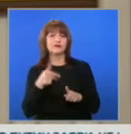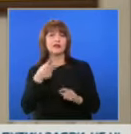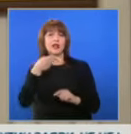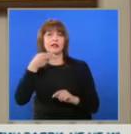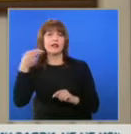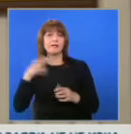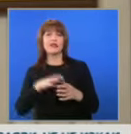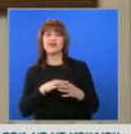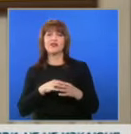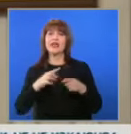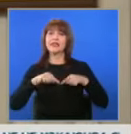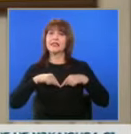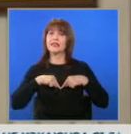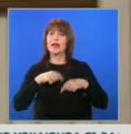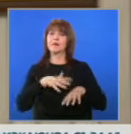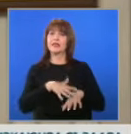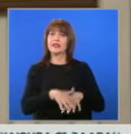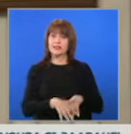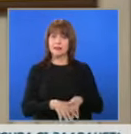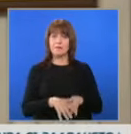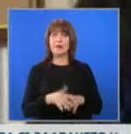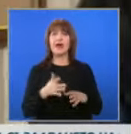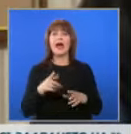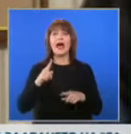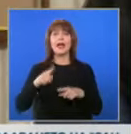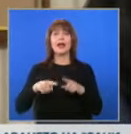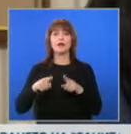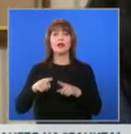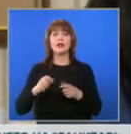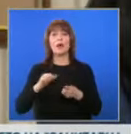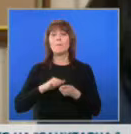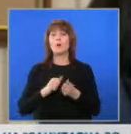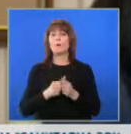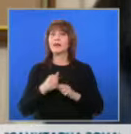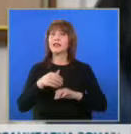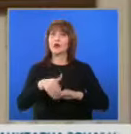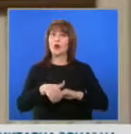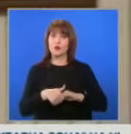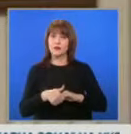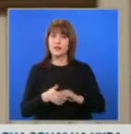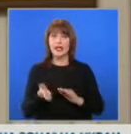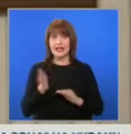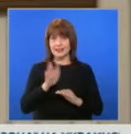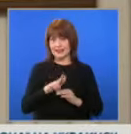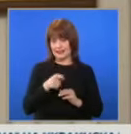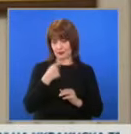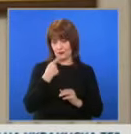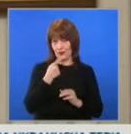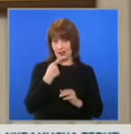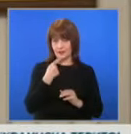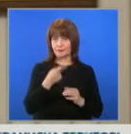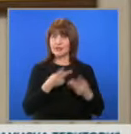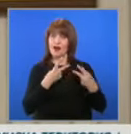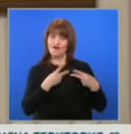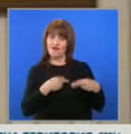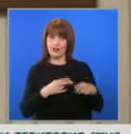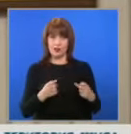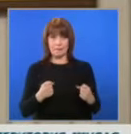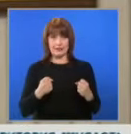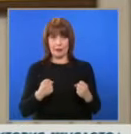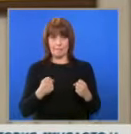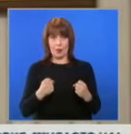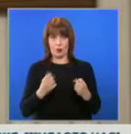с съдебната система, регулаторите и борбата с корупцията. И след като казах това, се връщам на